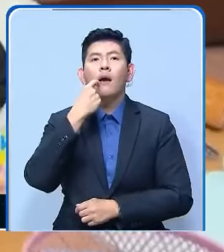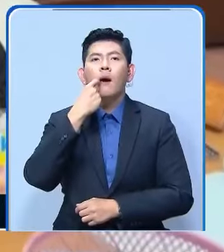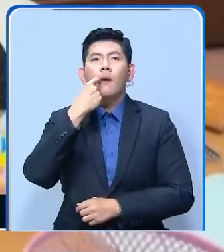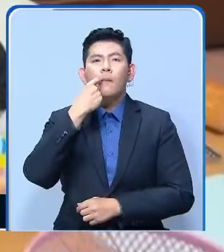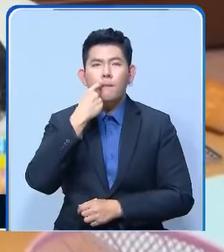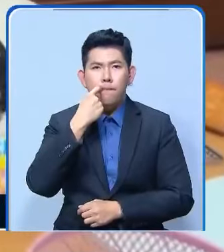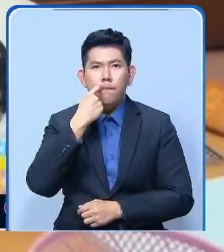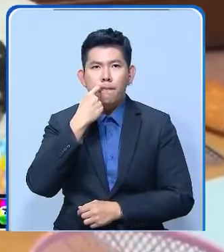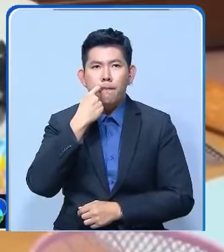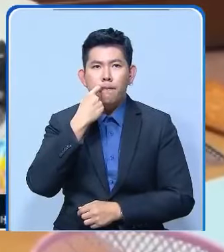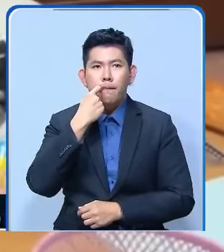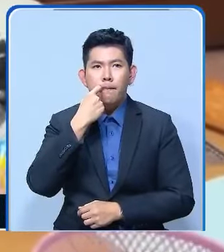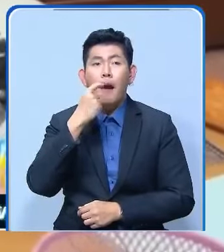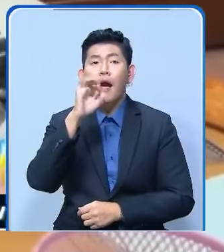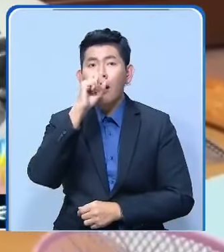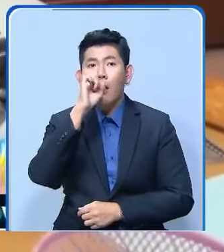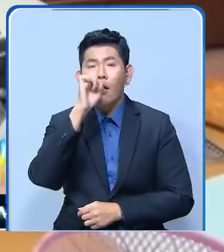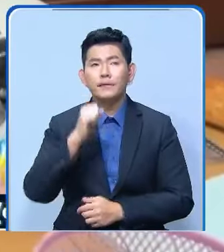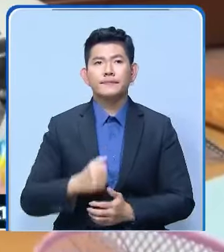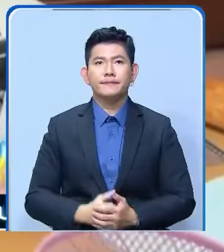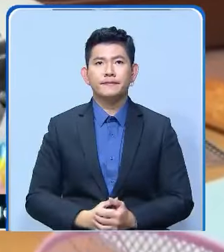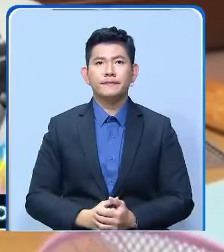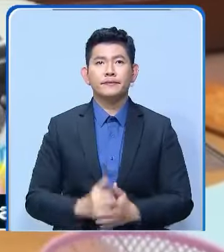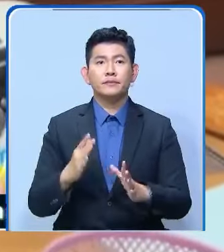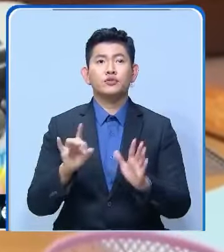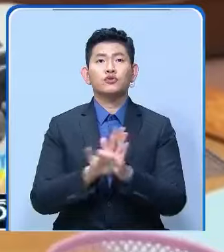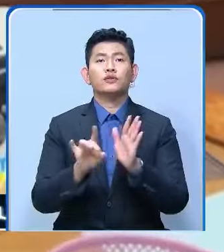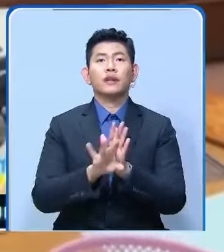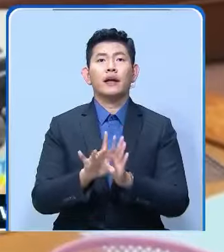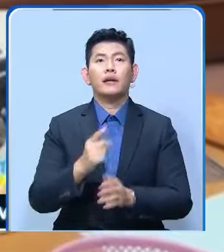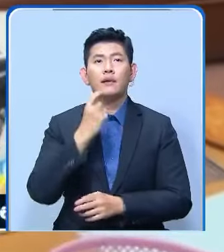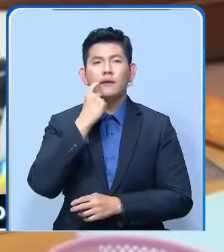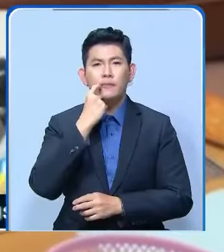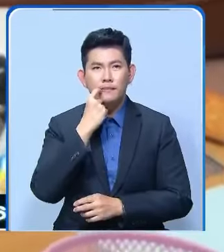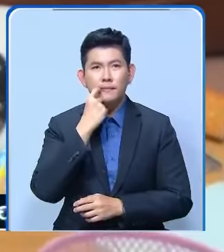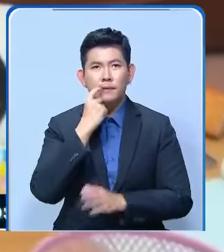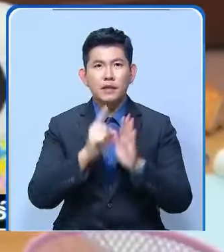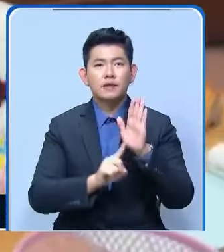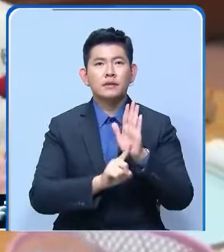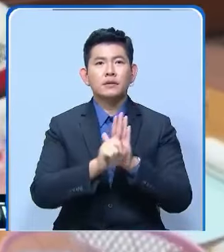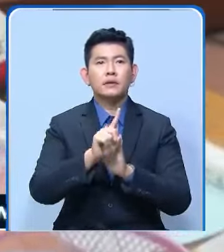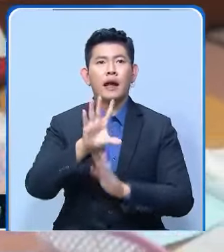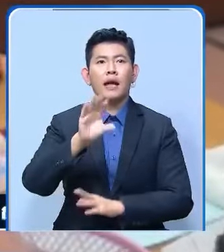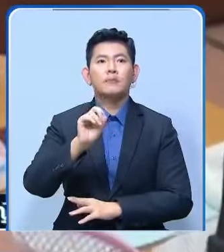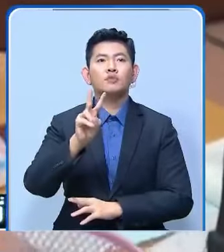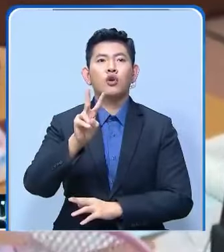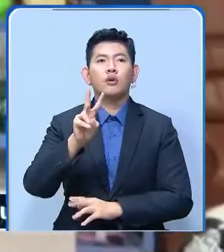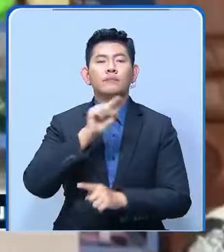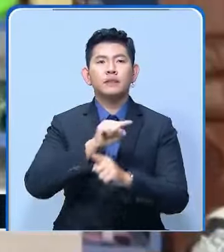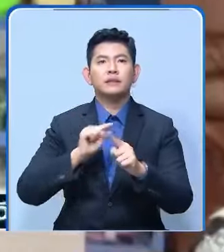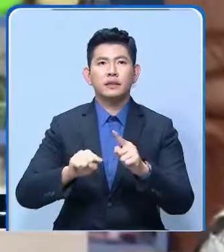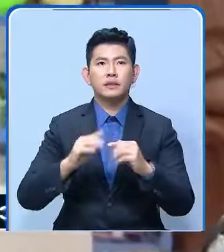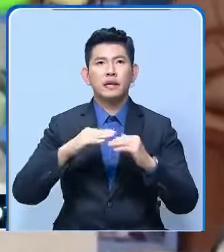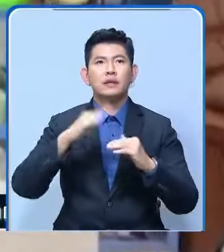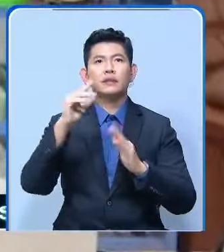ริมาณแอลกอฮอล์สักหน่อยที่สน.บุคโรค่ะสุดท้ายแล้วก็เจอปริมาณแอลกอฮอล์ในเลือดอยู่ที่ 52% นะคะเกิน